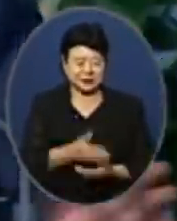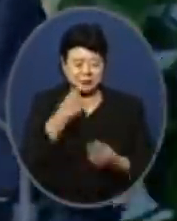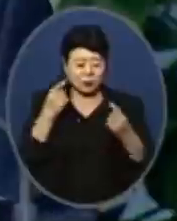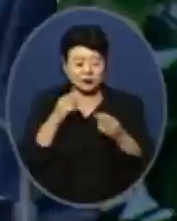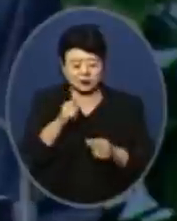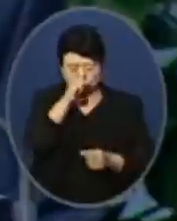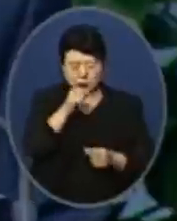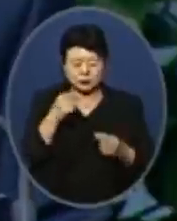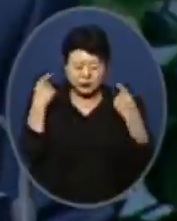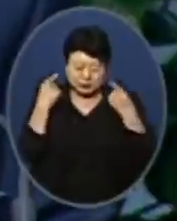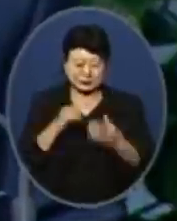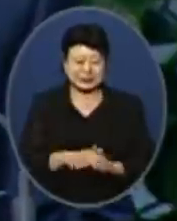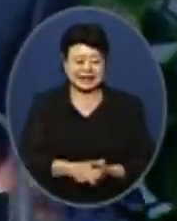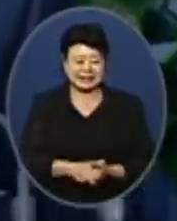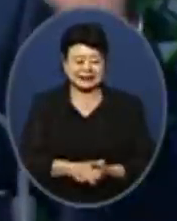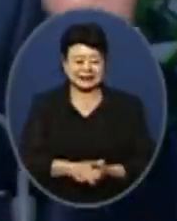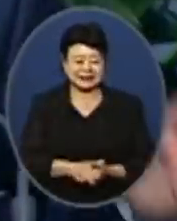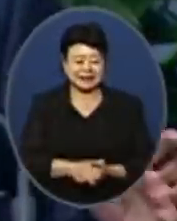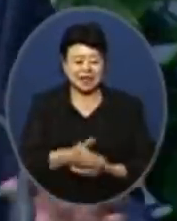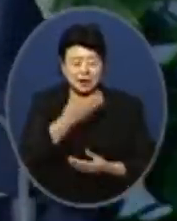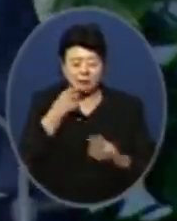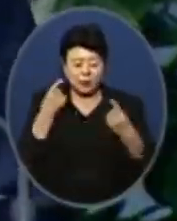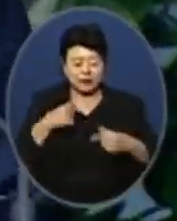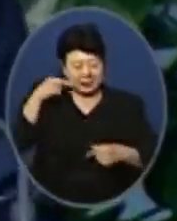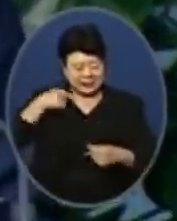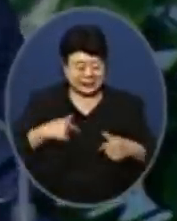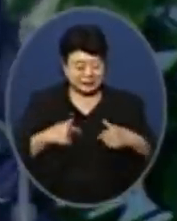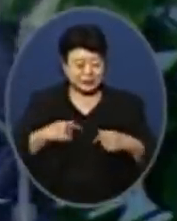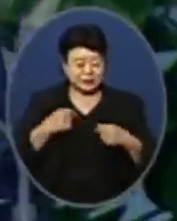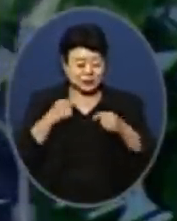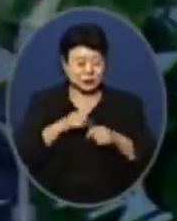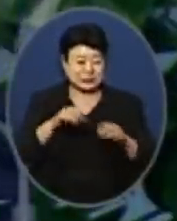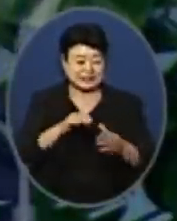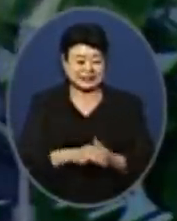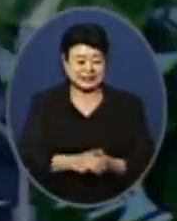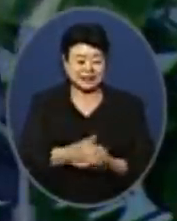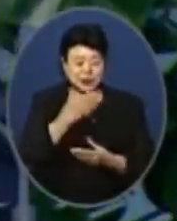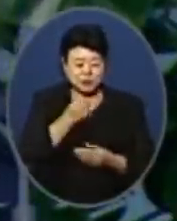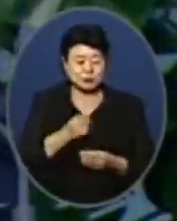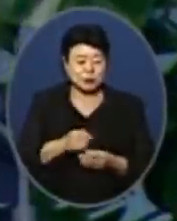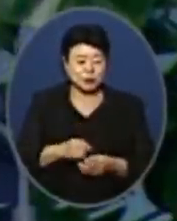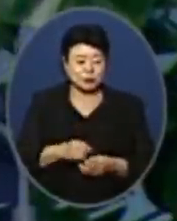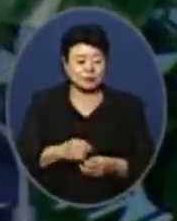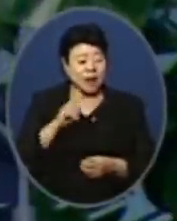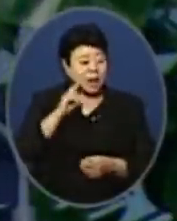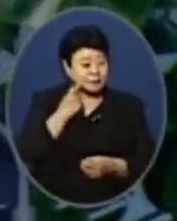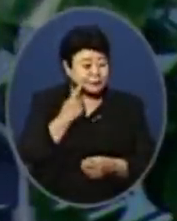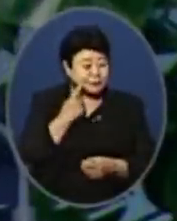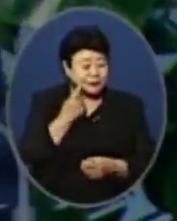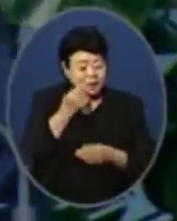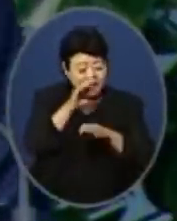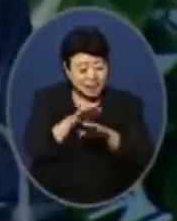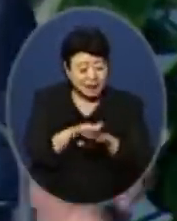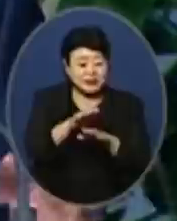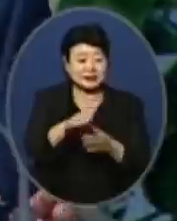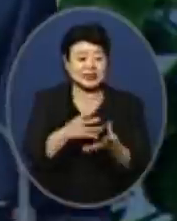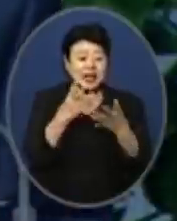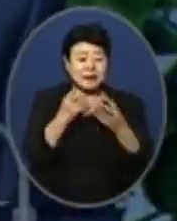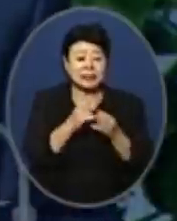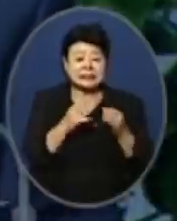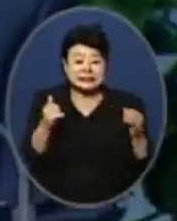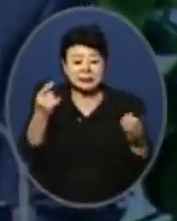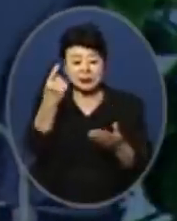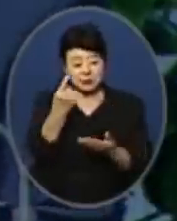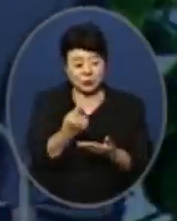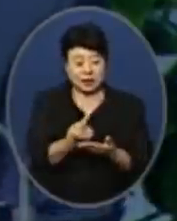복음이 좋은 소식이에요. 복음이 기쁜 소식이에요. 순복음교회 이렇게 아름답게 예배를 드리는데 많은